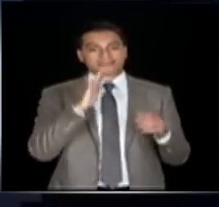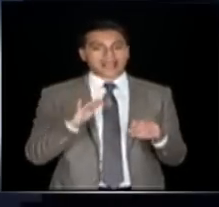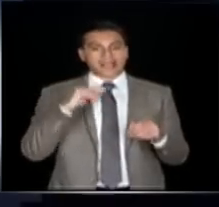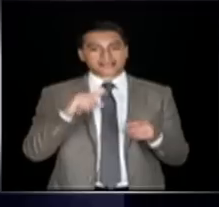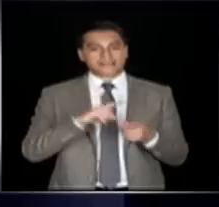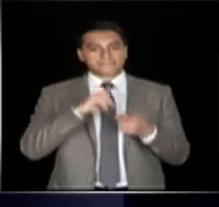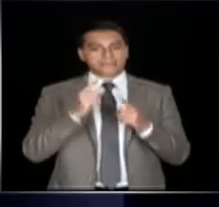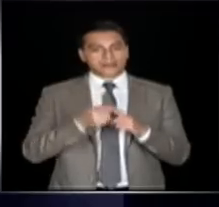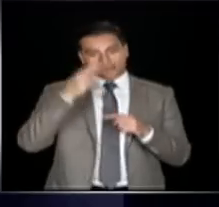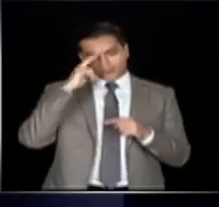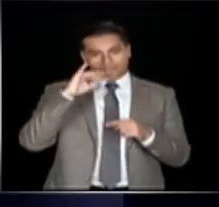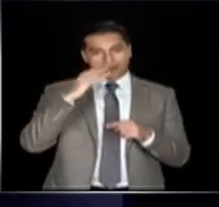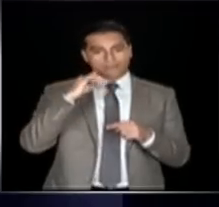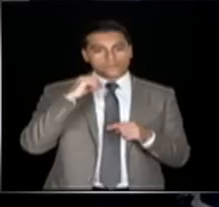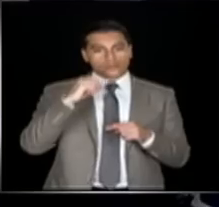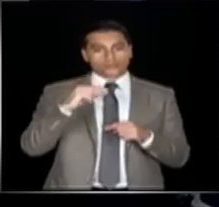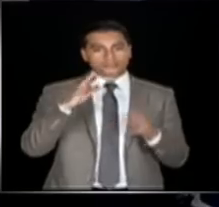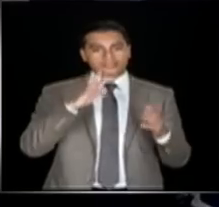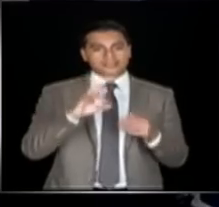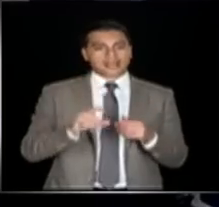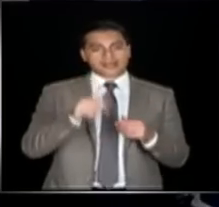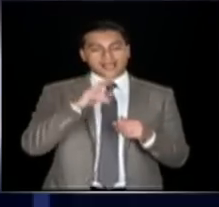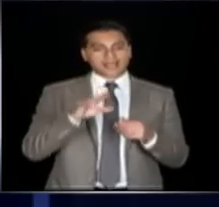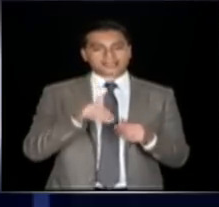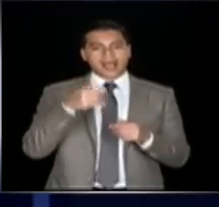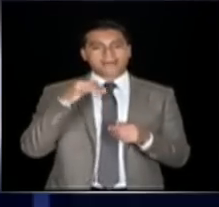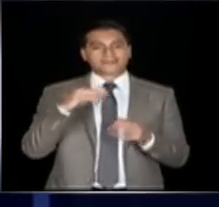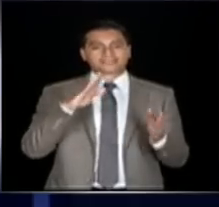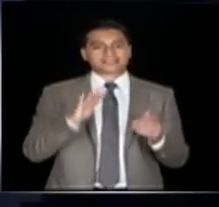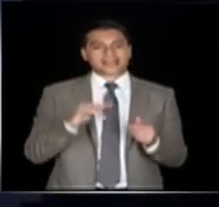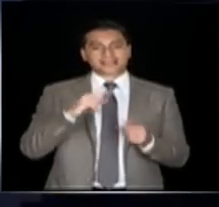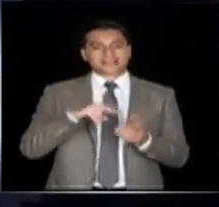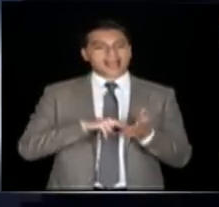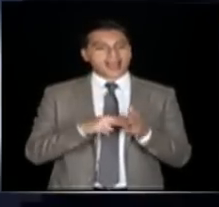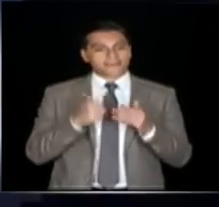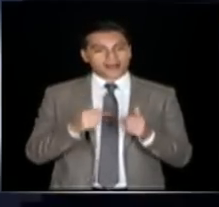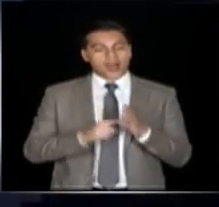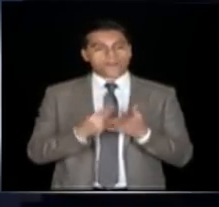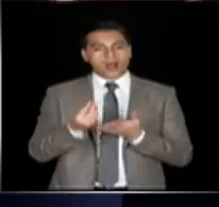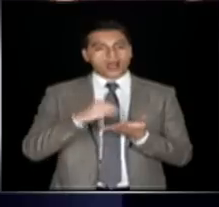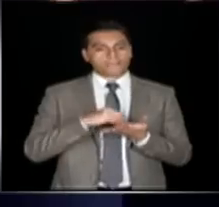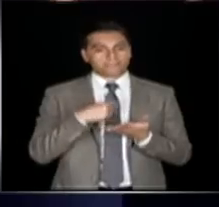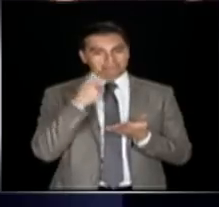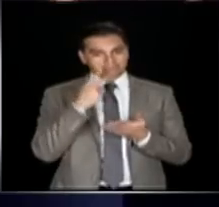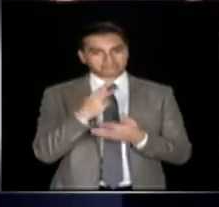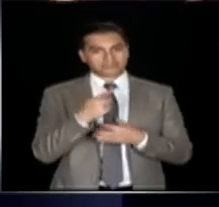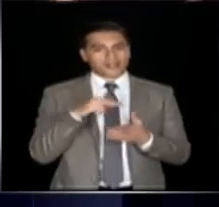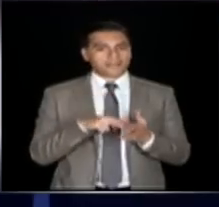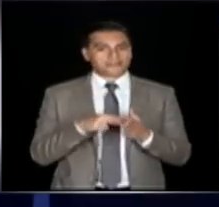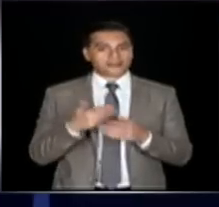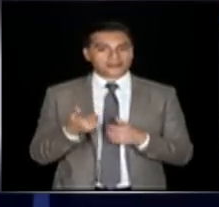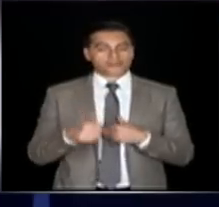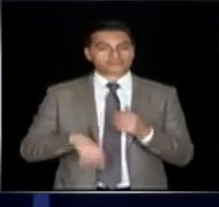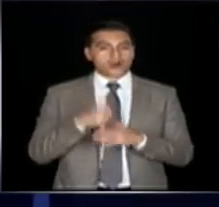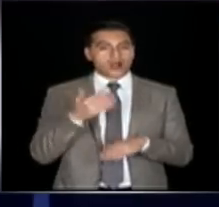نزل مكان محمود زناتي. أحمد سيد إزايك؟ الحمد لله. أول مشاركة ليك. طبعا حصلت